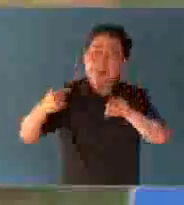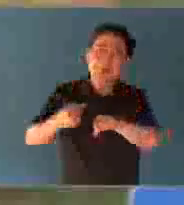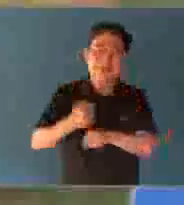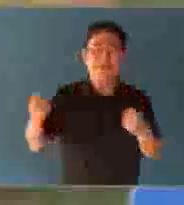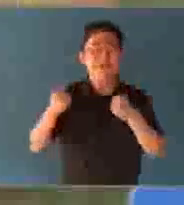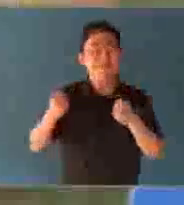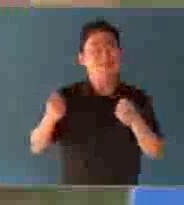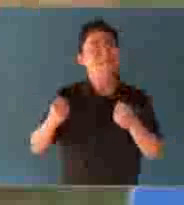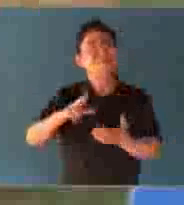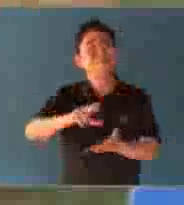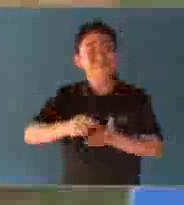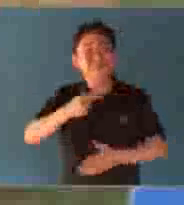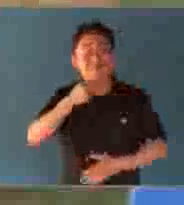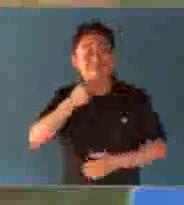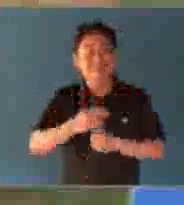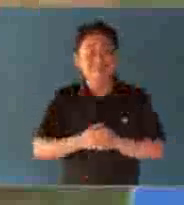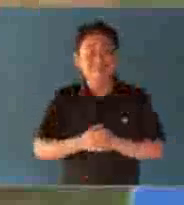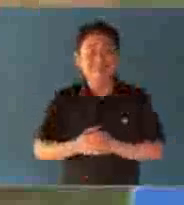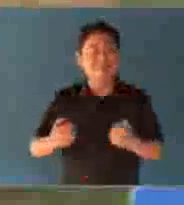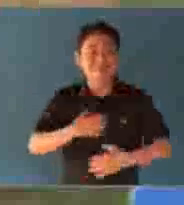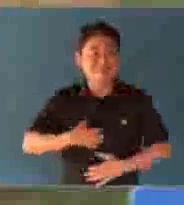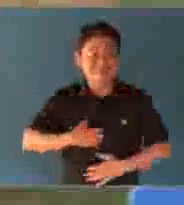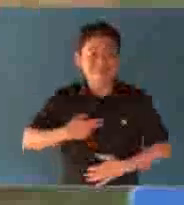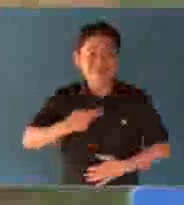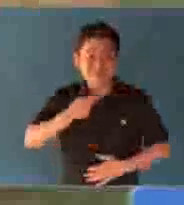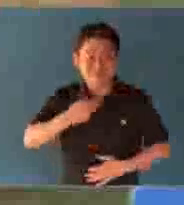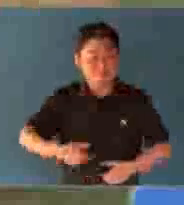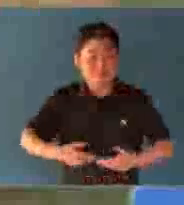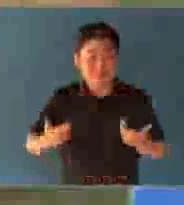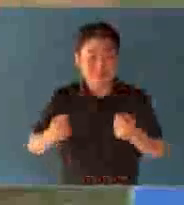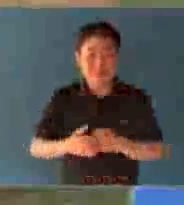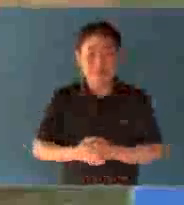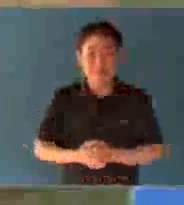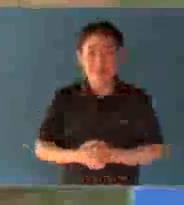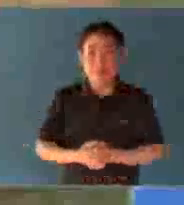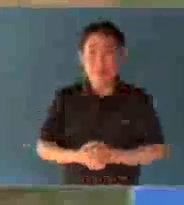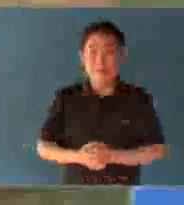외에는 건강에 아무런 문제가 없으니 걱정 안 하셔도 될것 같습니다.